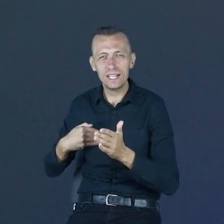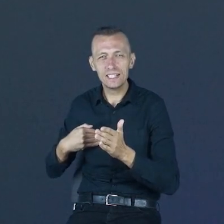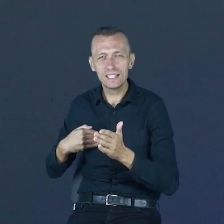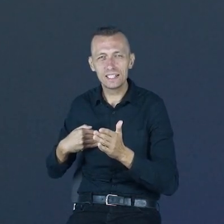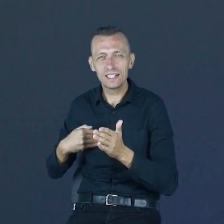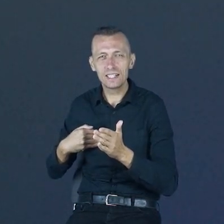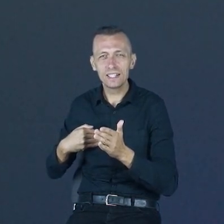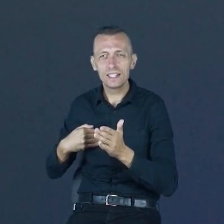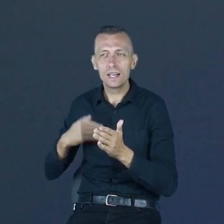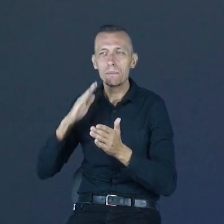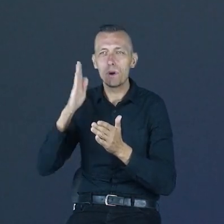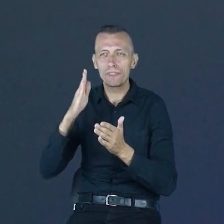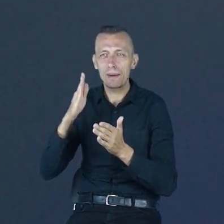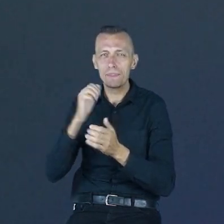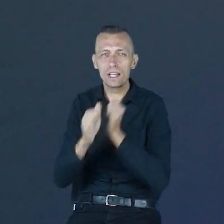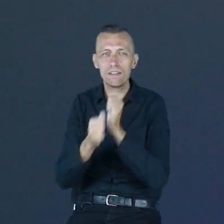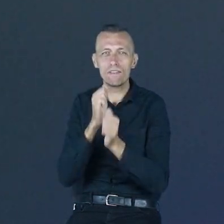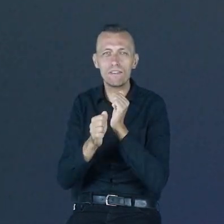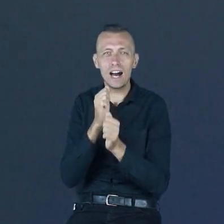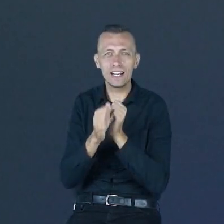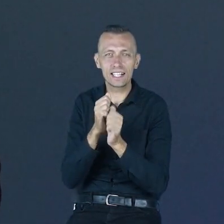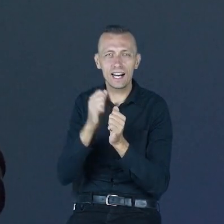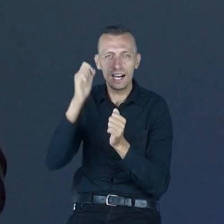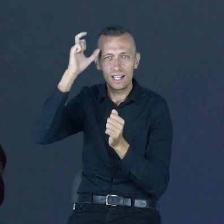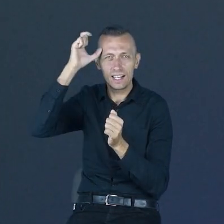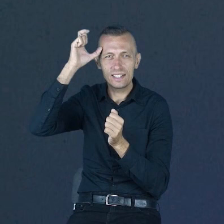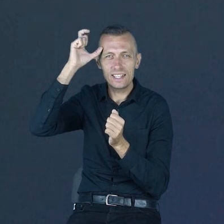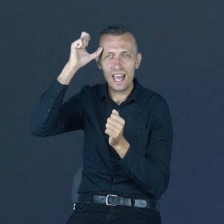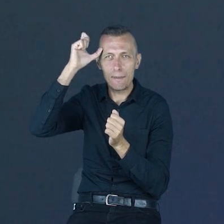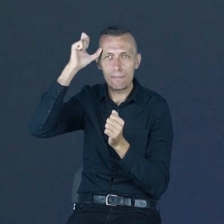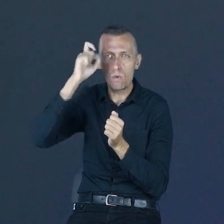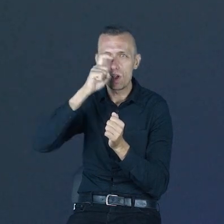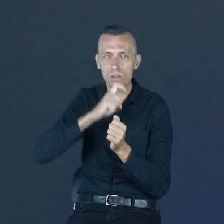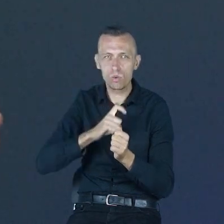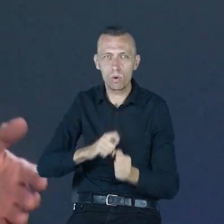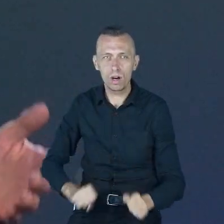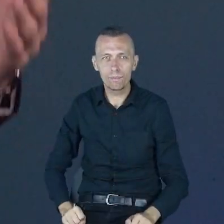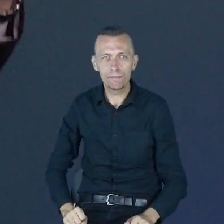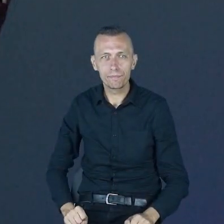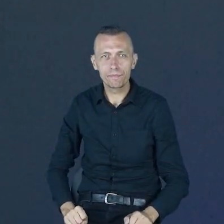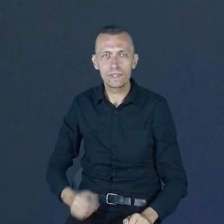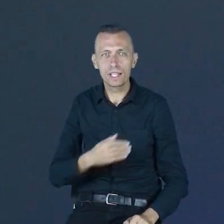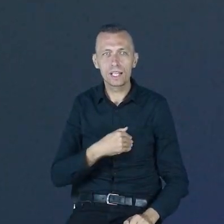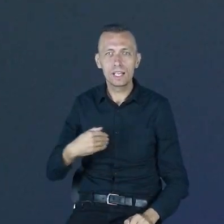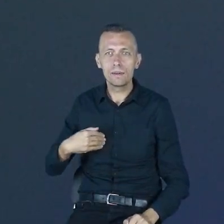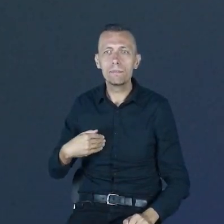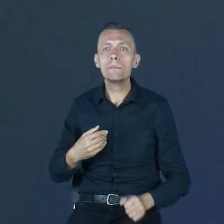przeciwstawmy się diabłu i przeciwstawmy się temu, co złe. Zbliżmy się do Boga, a On zbliży